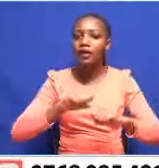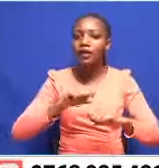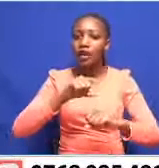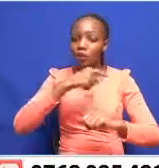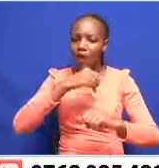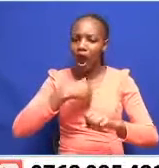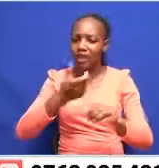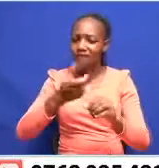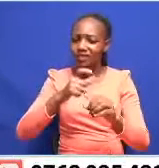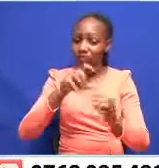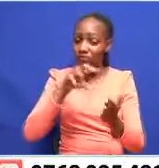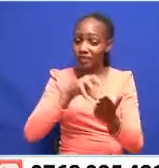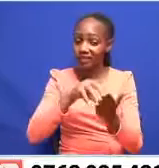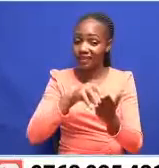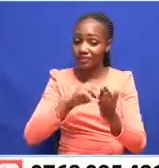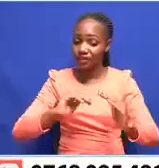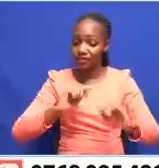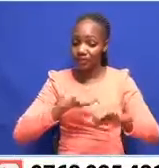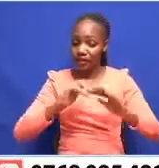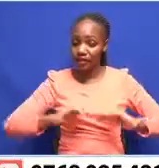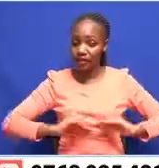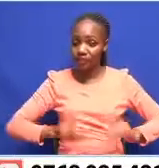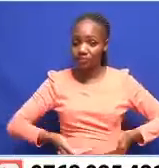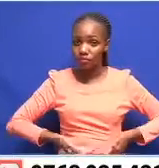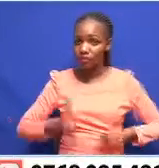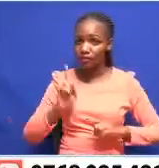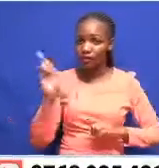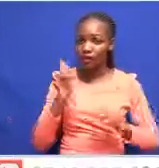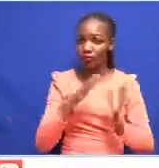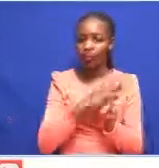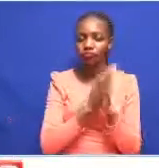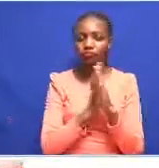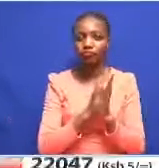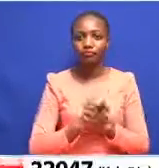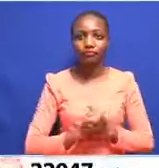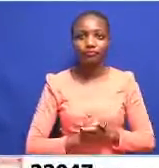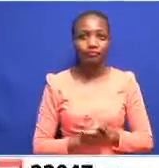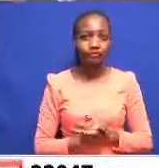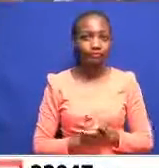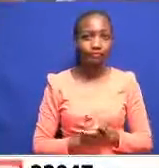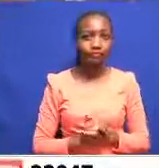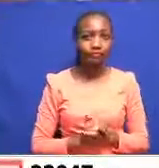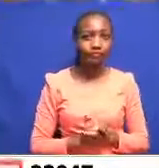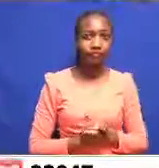ongezeko la visa hivyo kama anavyoripoti Zainab Mohamed.